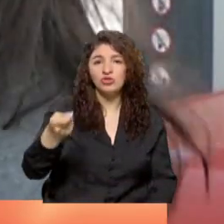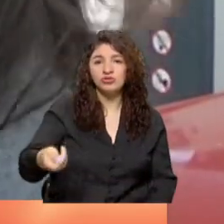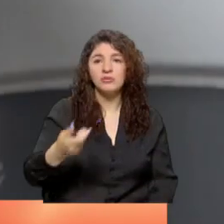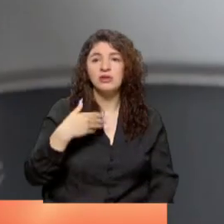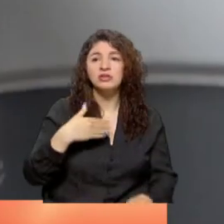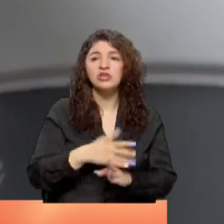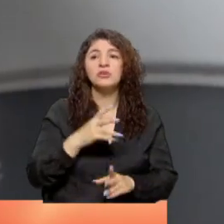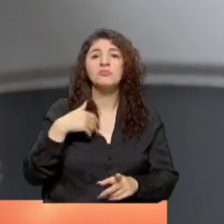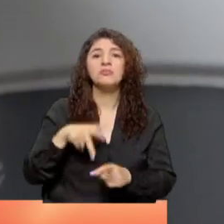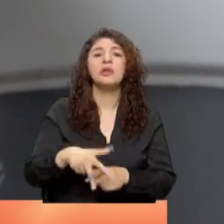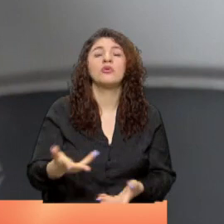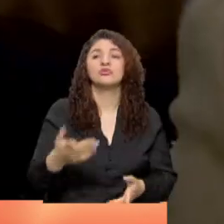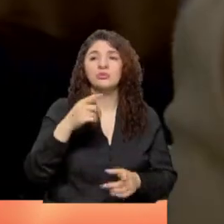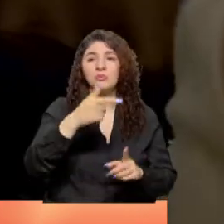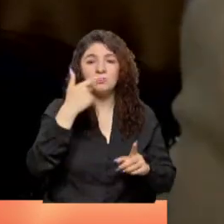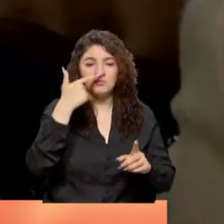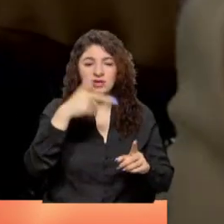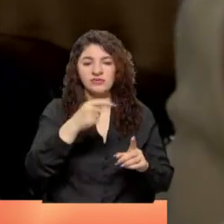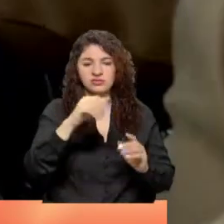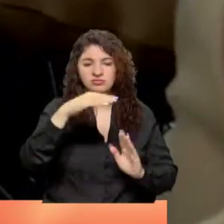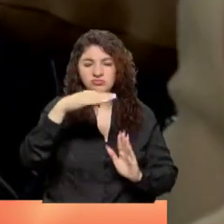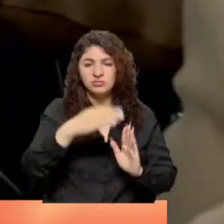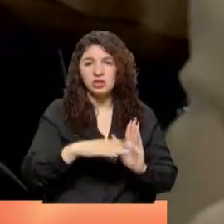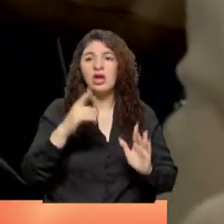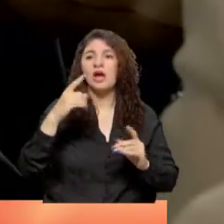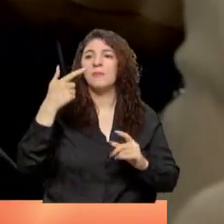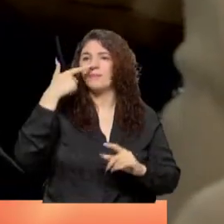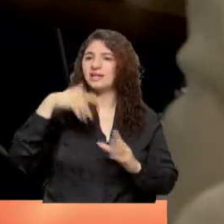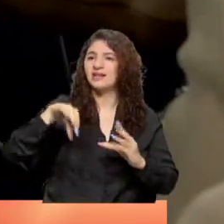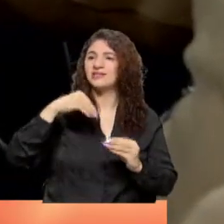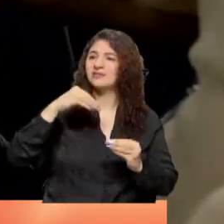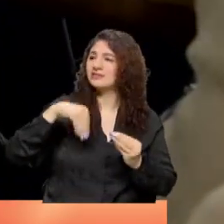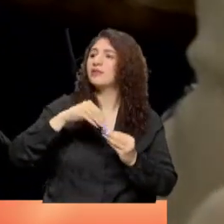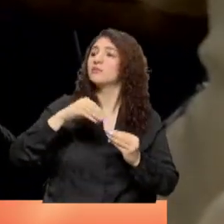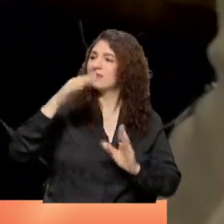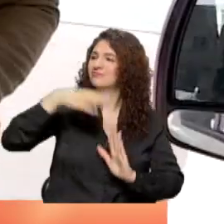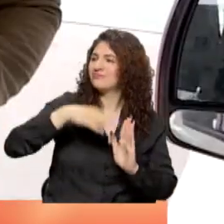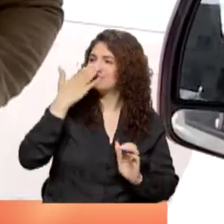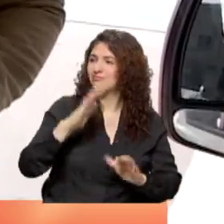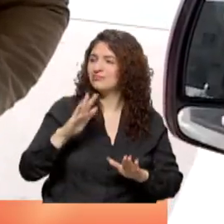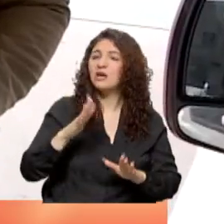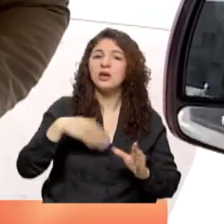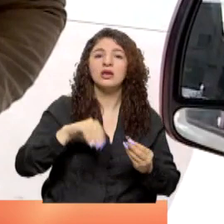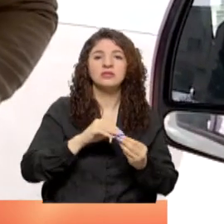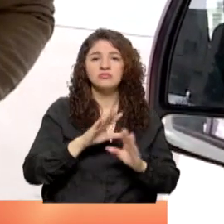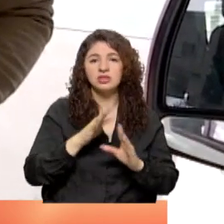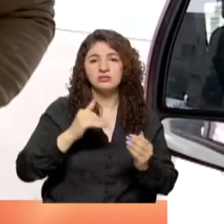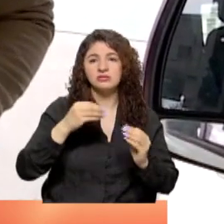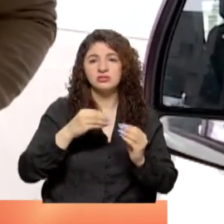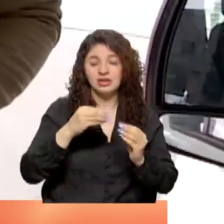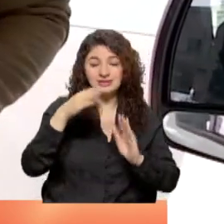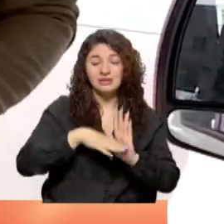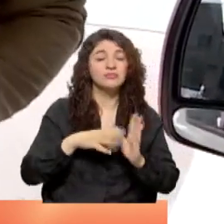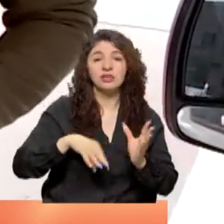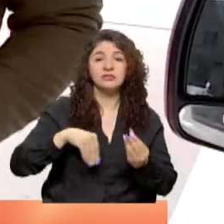diyeceğiz gerçekten bilemiyorum Petrol fiyatlarındaki gerileme sonrası akaryakıt fiyatlarında indirim bekliyordu araç sahipleri ancak indirim yerine zam